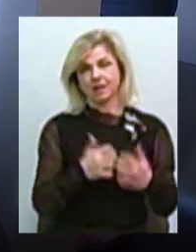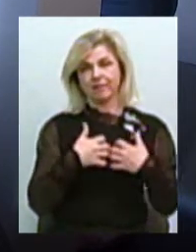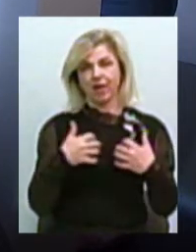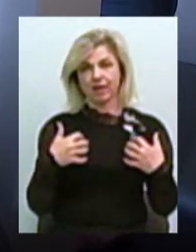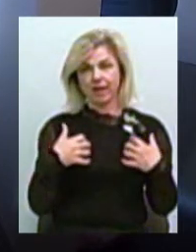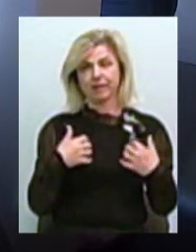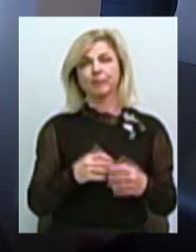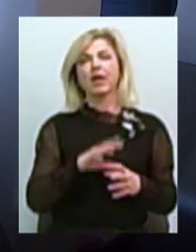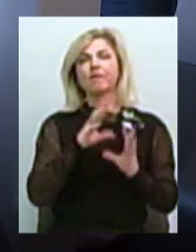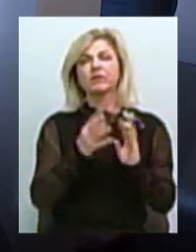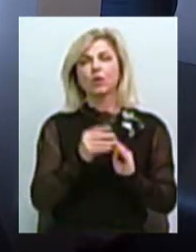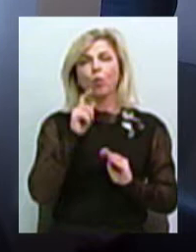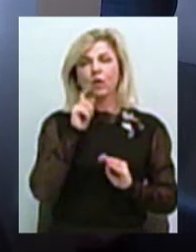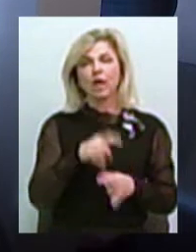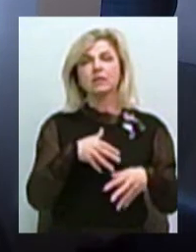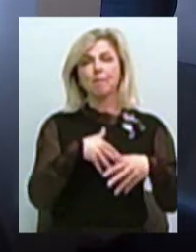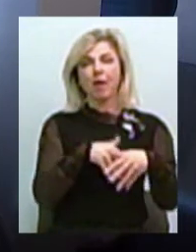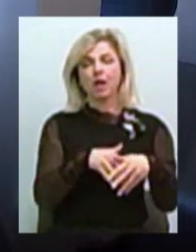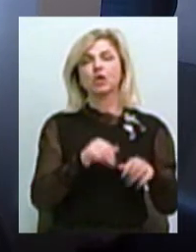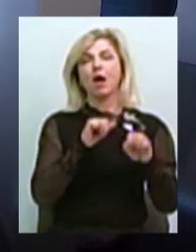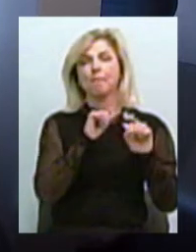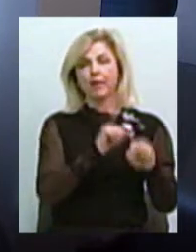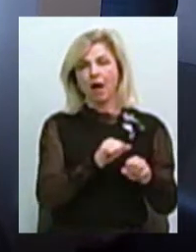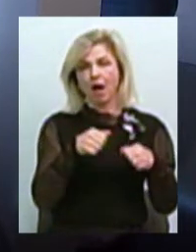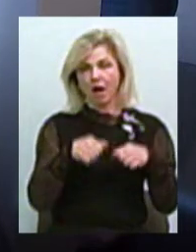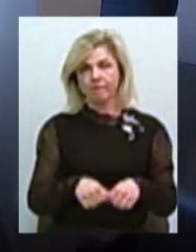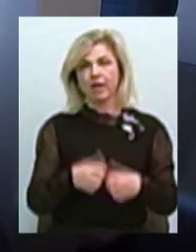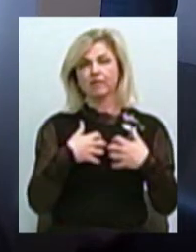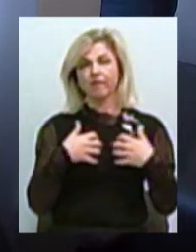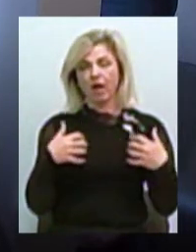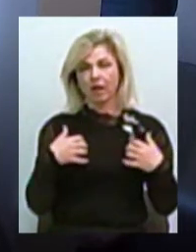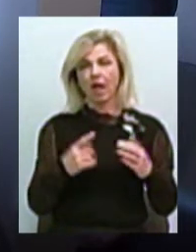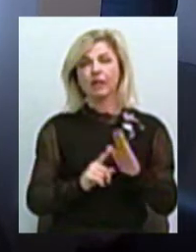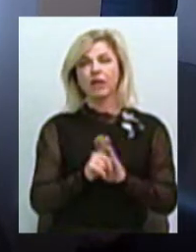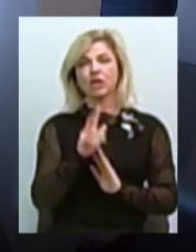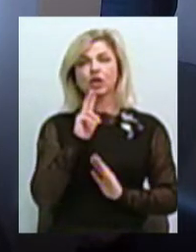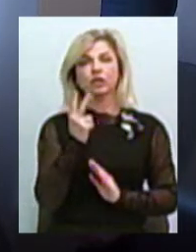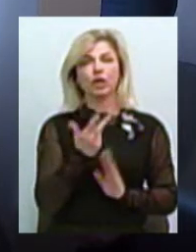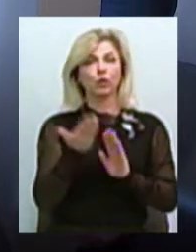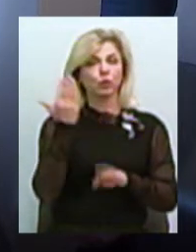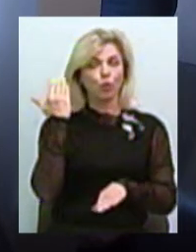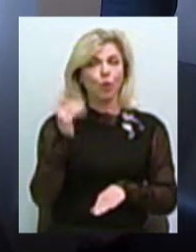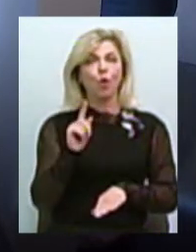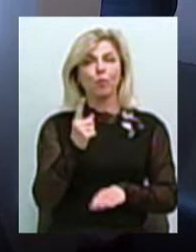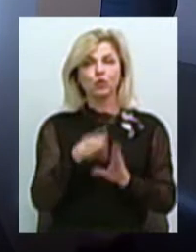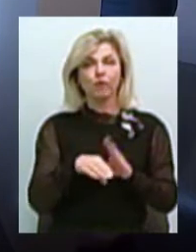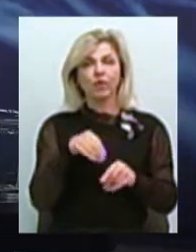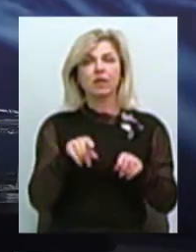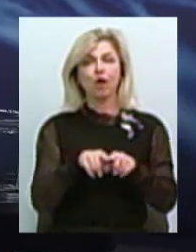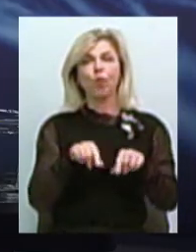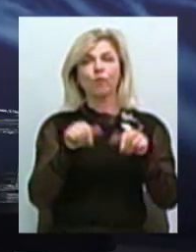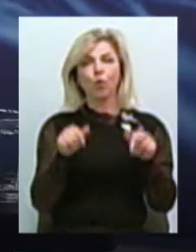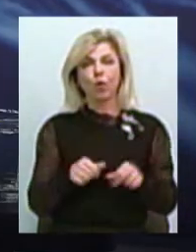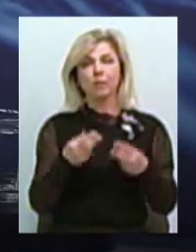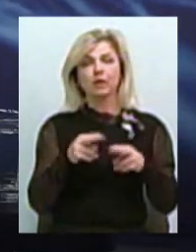ласка, Всеукраїнський марш захисту прав тварин запроваджено в країні 3 роки тому. Чому обрали саме таку форму для